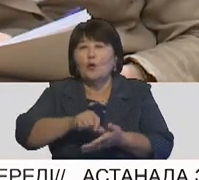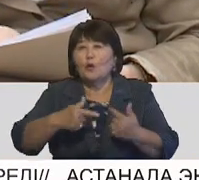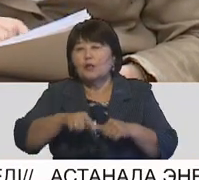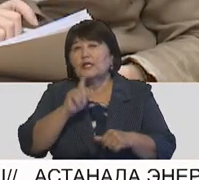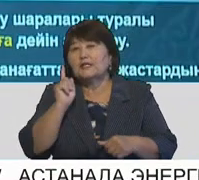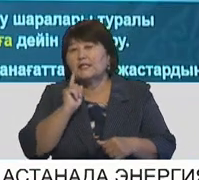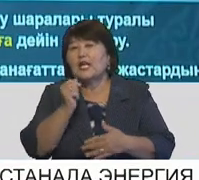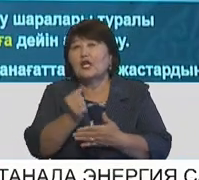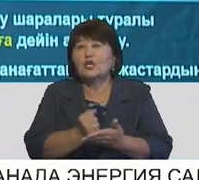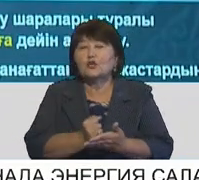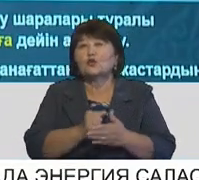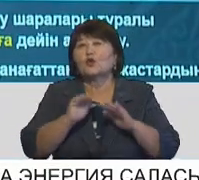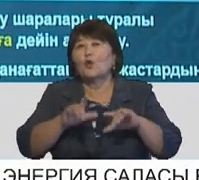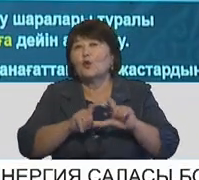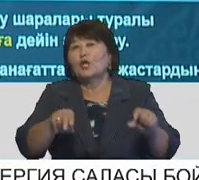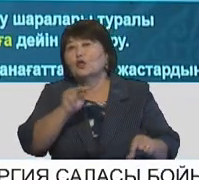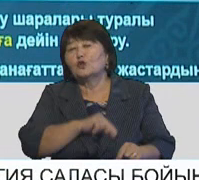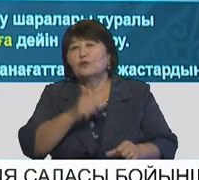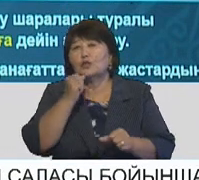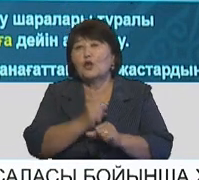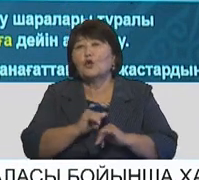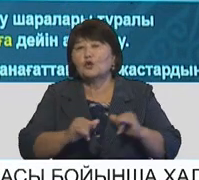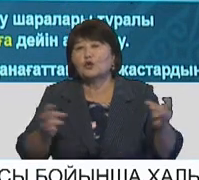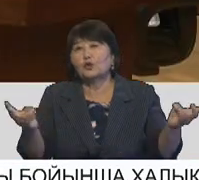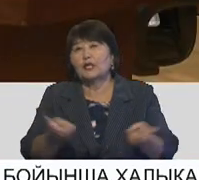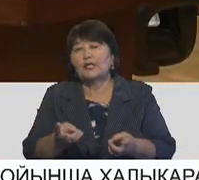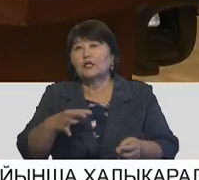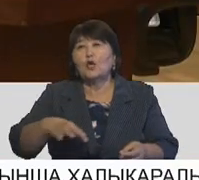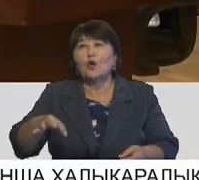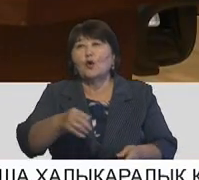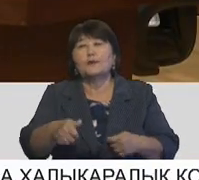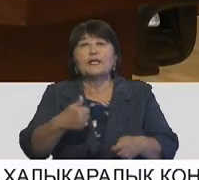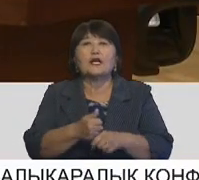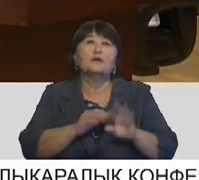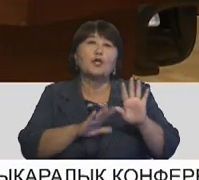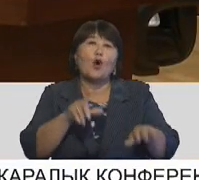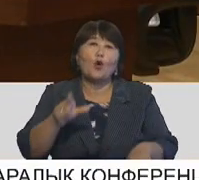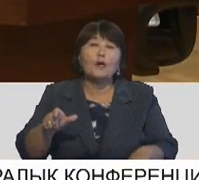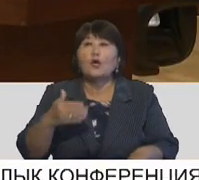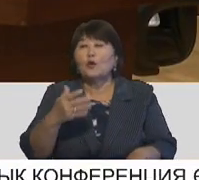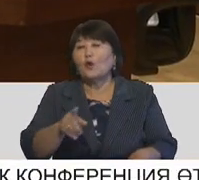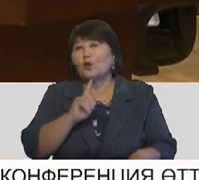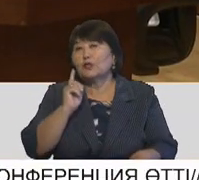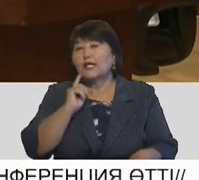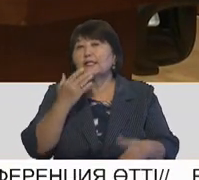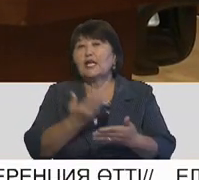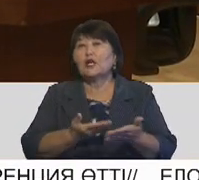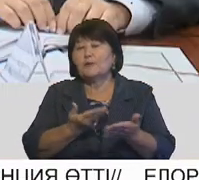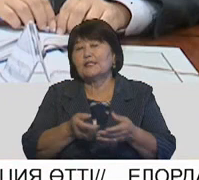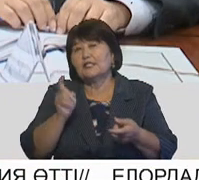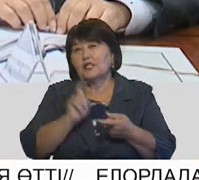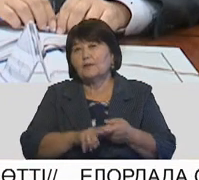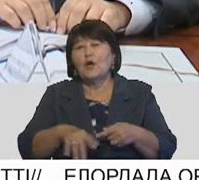жастар ресурстық орталықтарының жұмысын күшейту керек, деді облыс әкімінің орынбасары. Сондай-ақ ол жастар мәселесіне